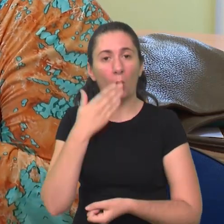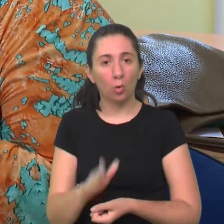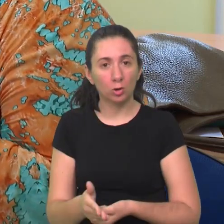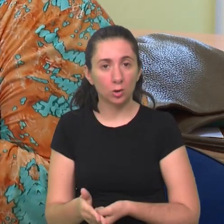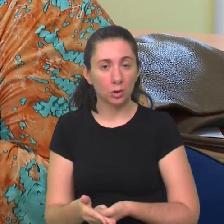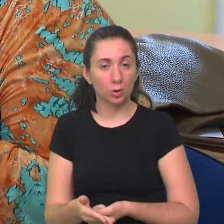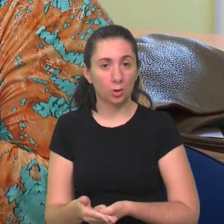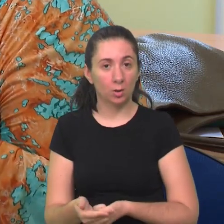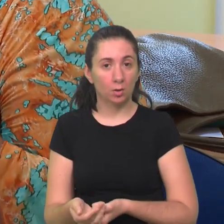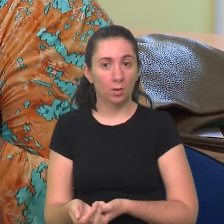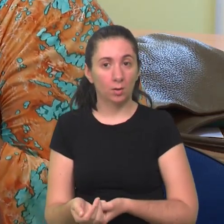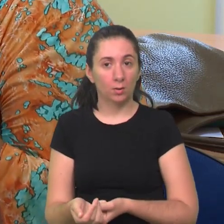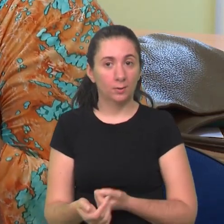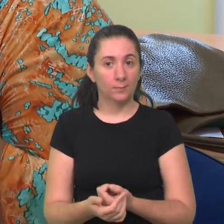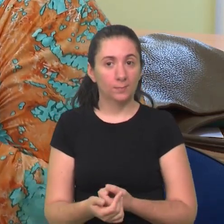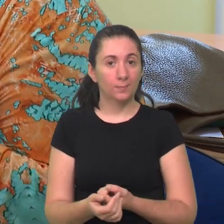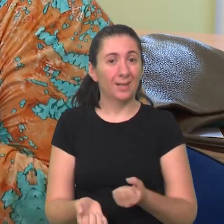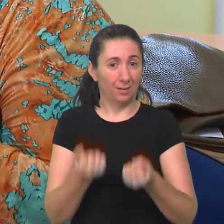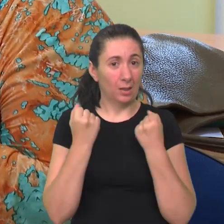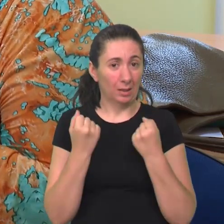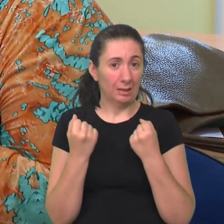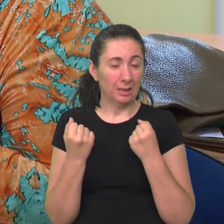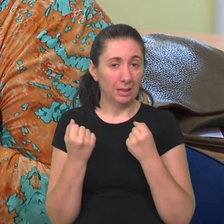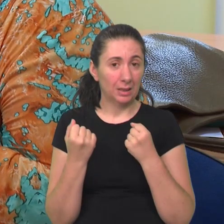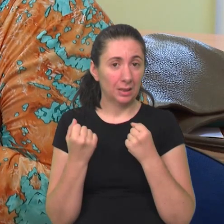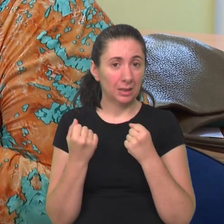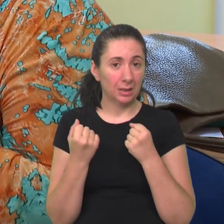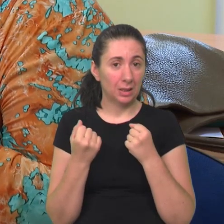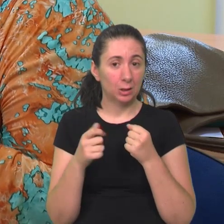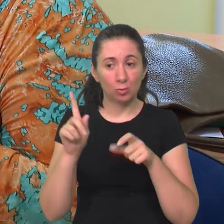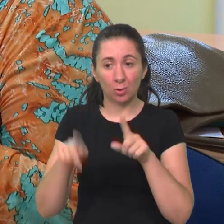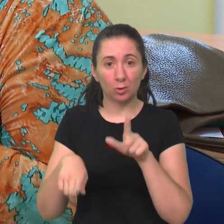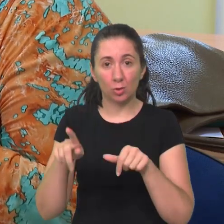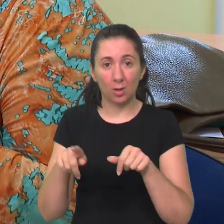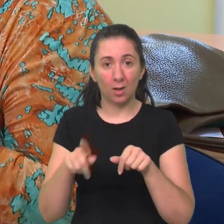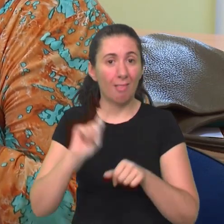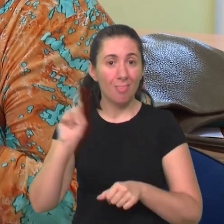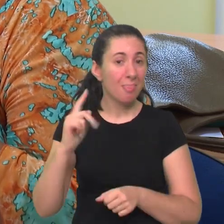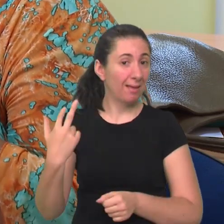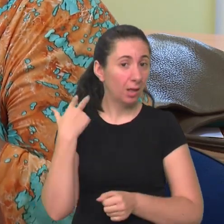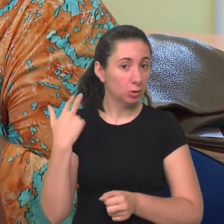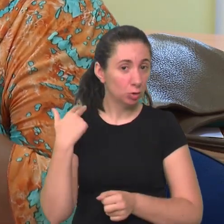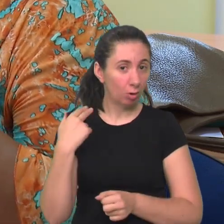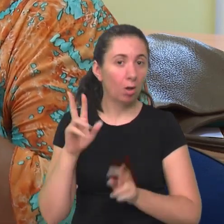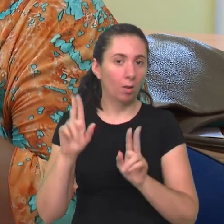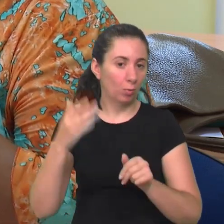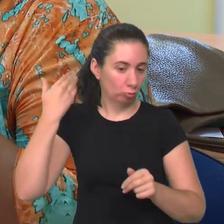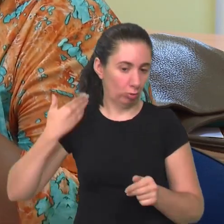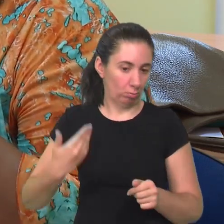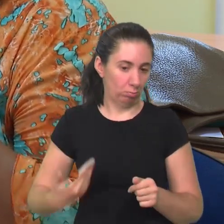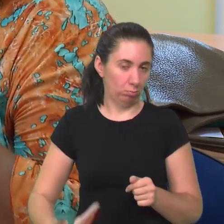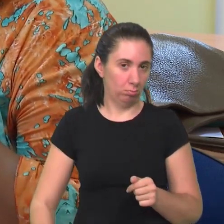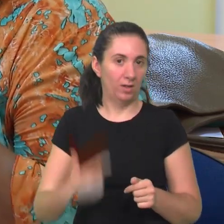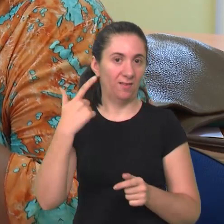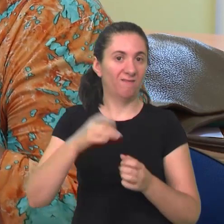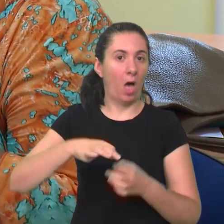oštećena i teško da ćete, da će neko nešišanjem moći pustiti kosu da